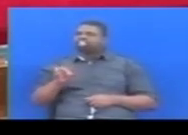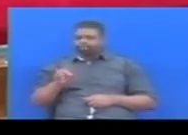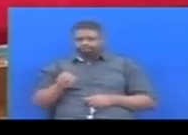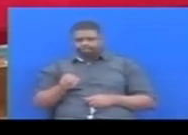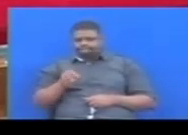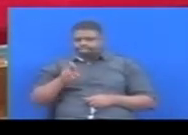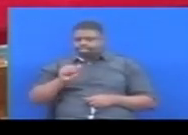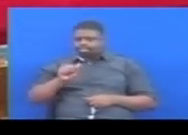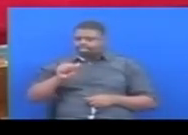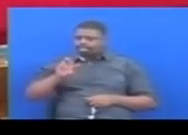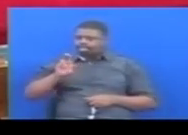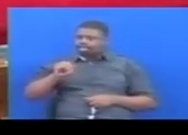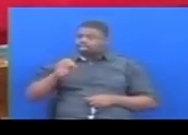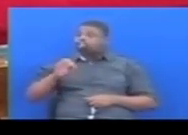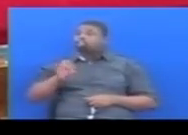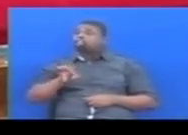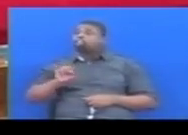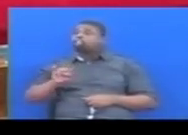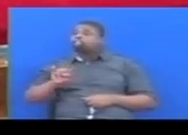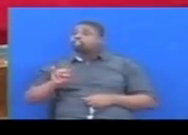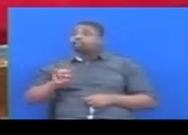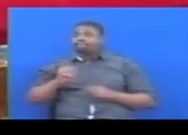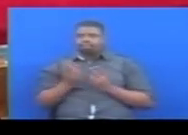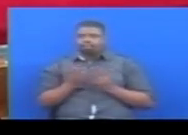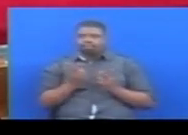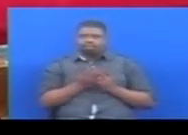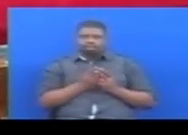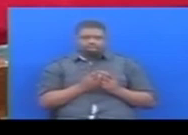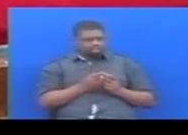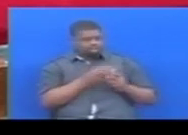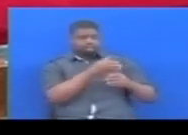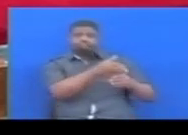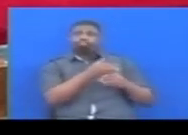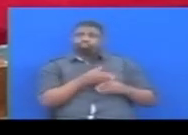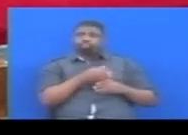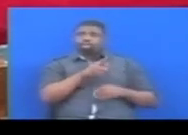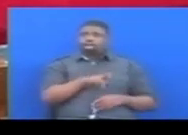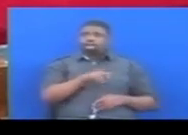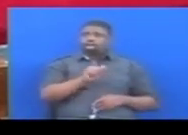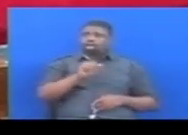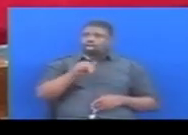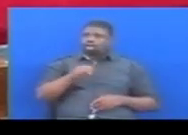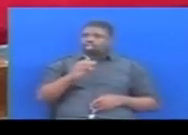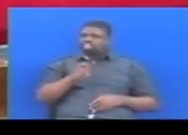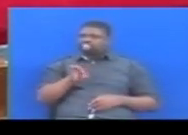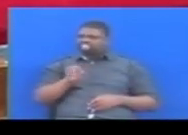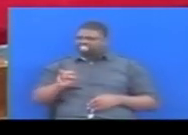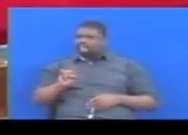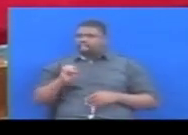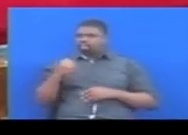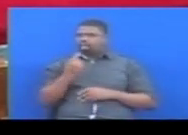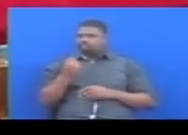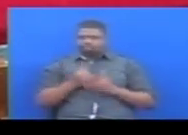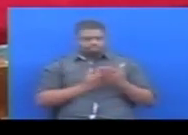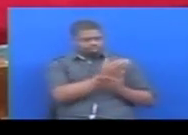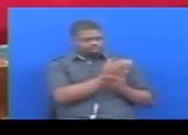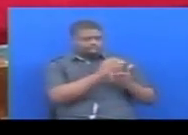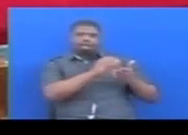hata ukiwa barabarani. Hata hivyo, kampuni ya ranch ya taifa imepitia changamoto mbalimbali, ikiwemo